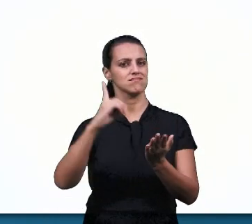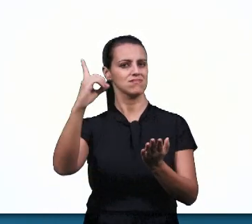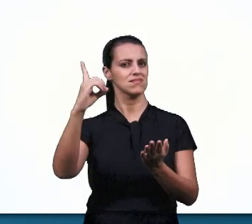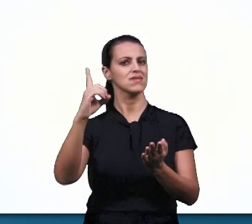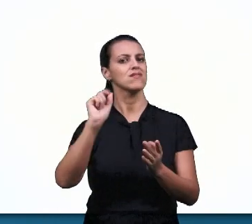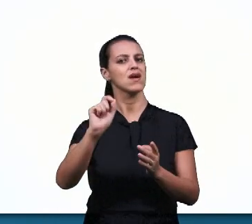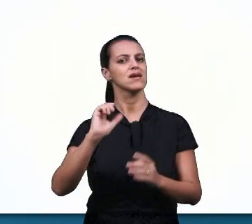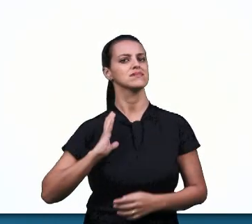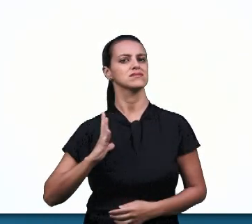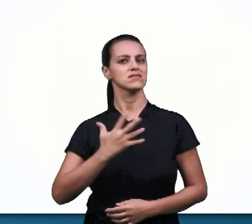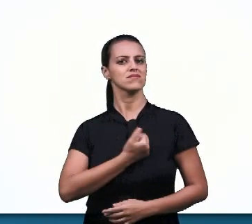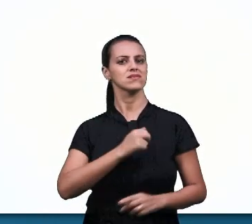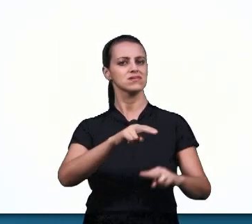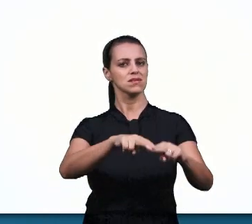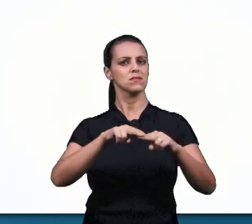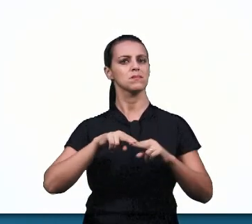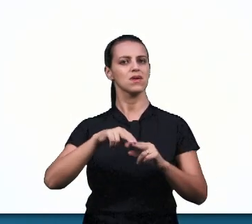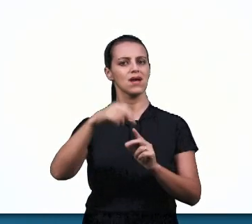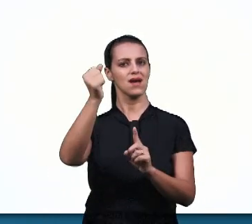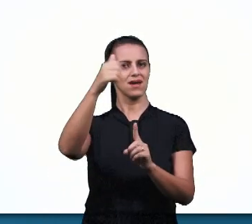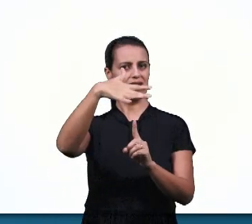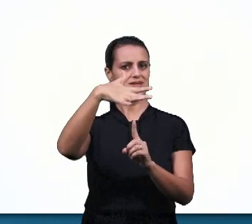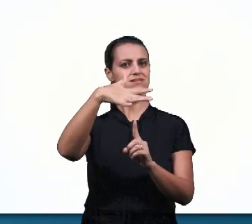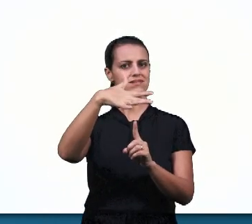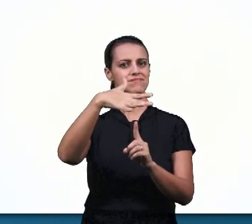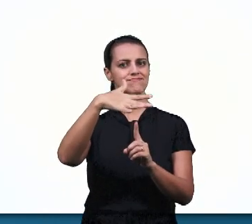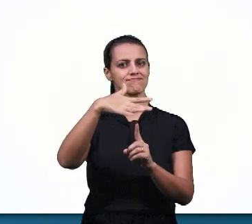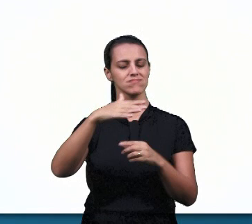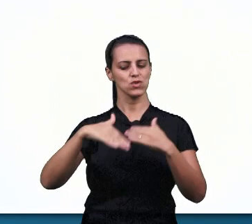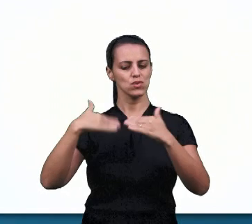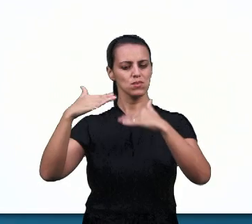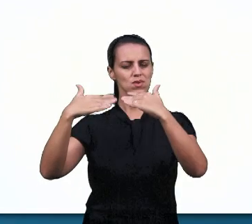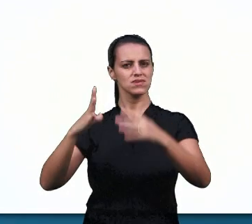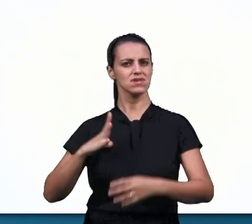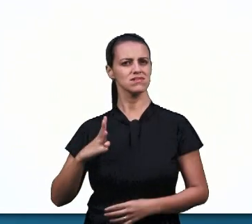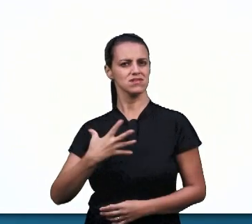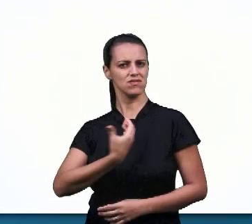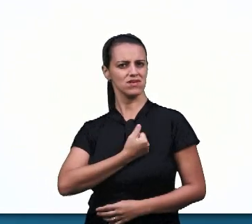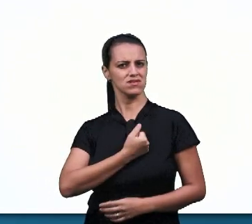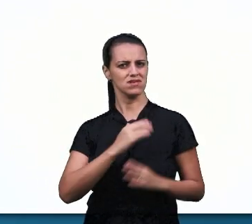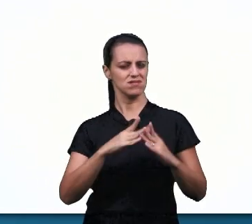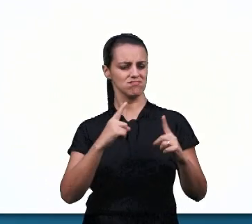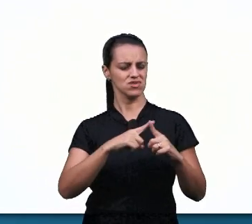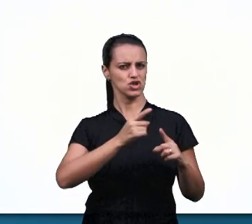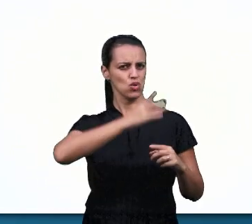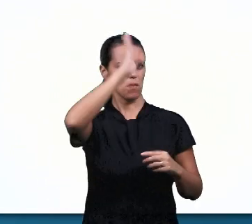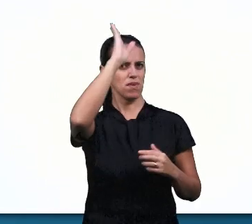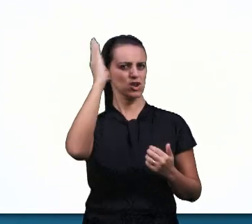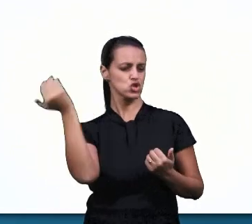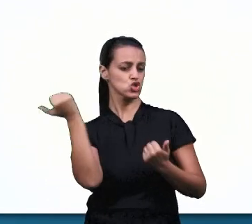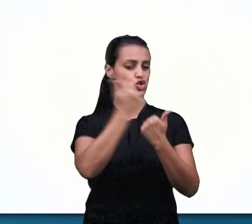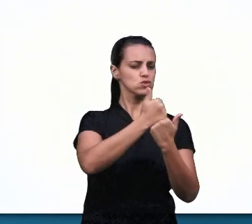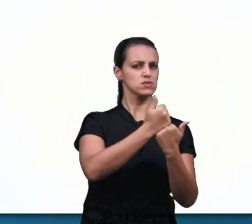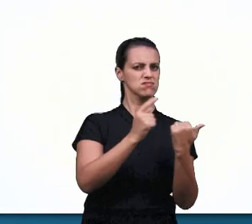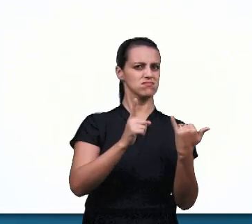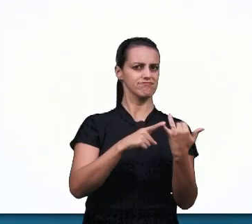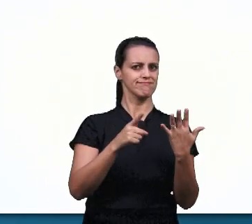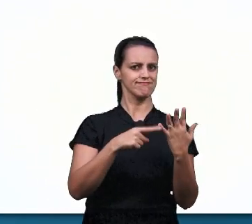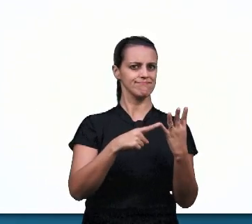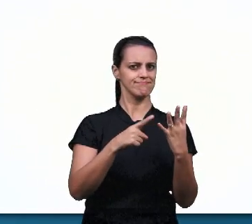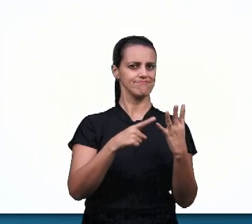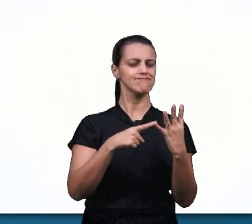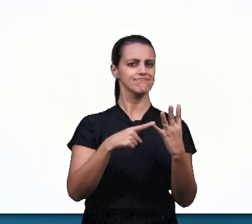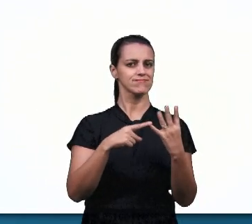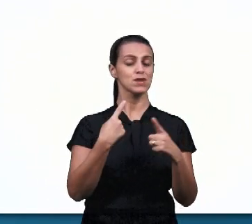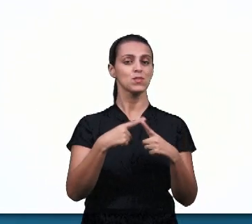grâce, qui a été remplacé dans le processus de salut par l'Église romaine, qui enseignait le salut par